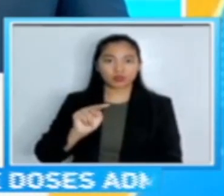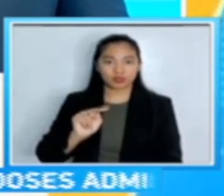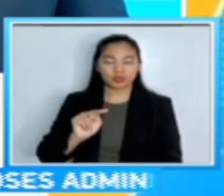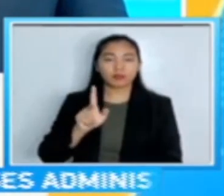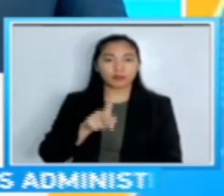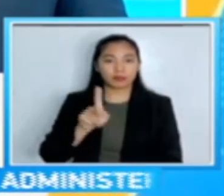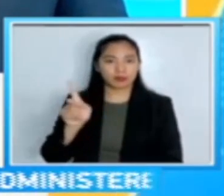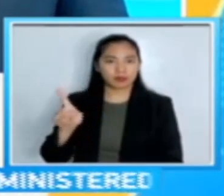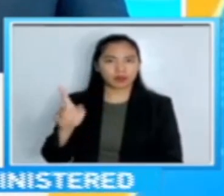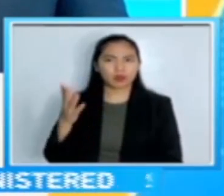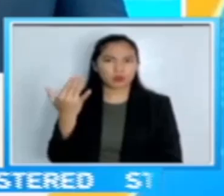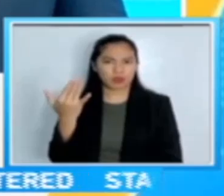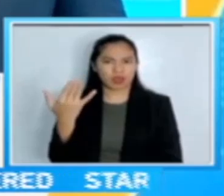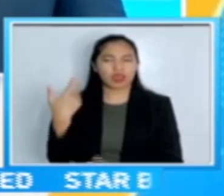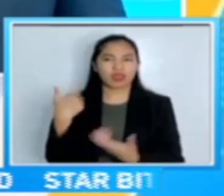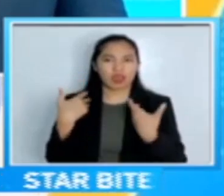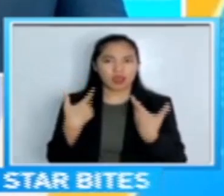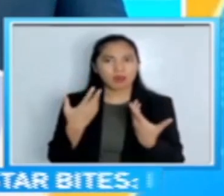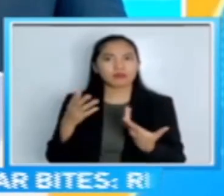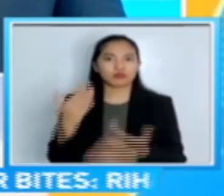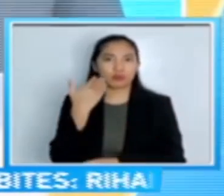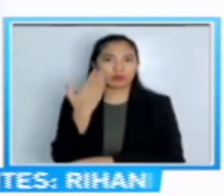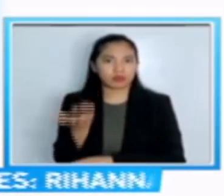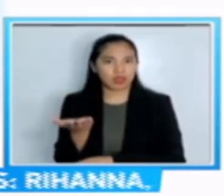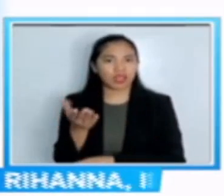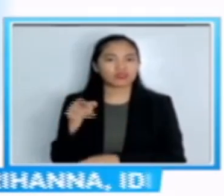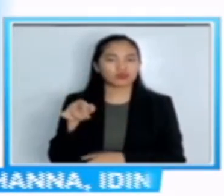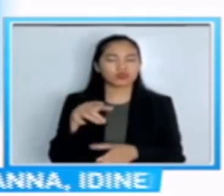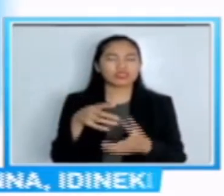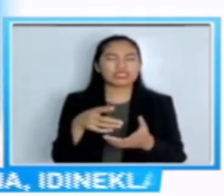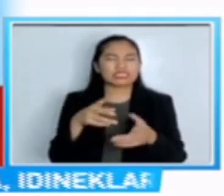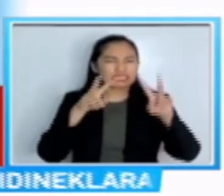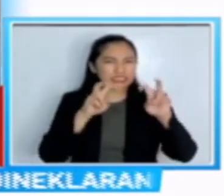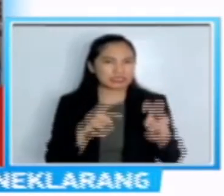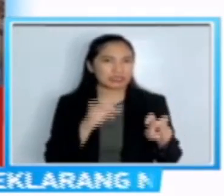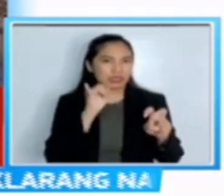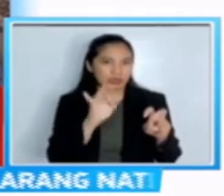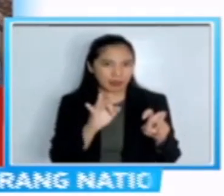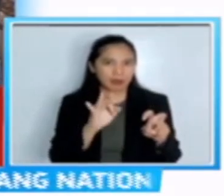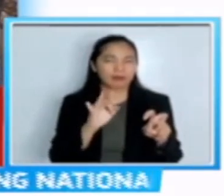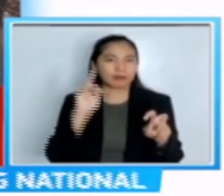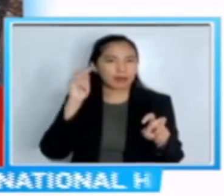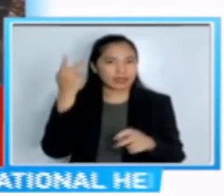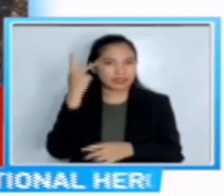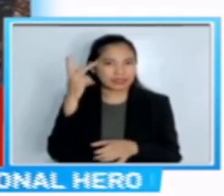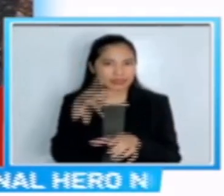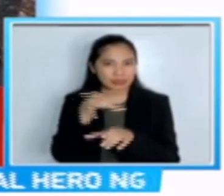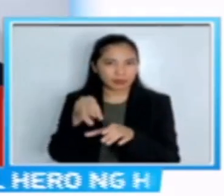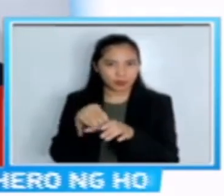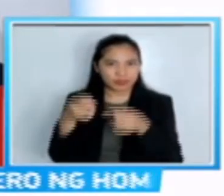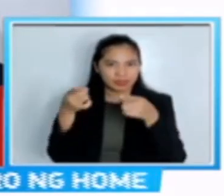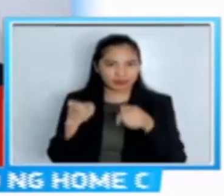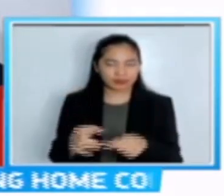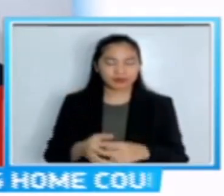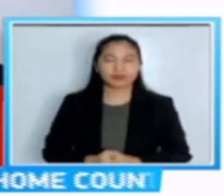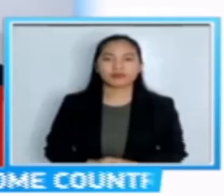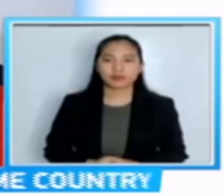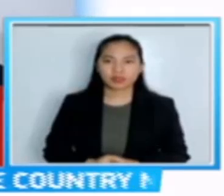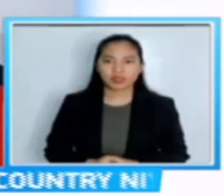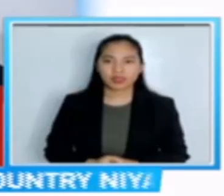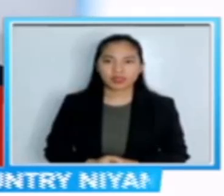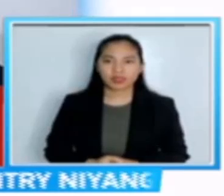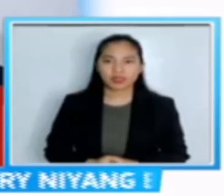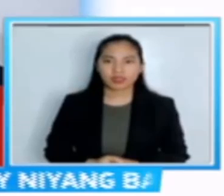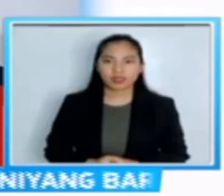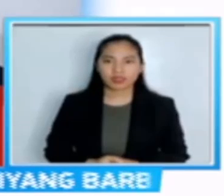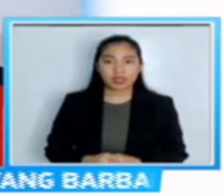ay kung election-related ang insidente. Base po sa investigasyon ng pulisya, biglang hinarang ng mga hindi pa natutukoy na salarin ito pong